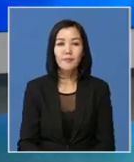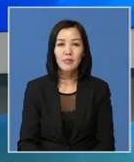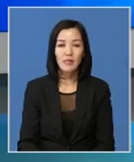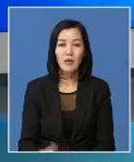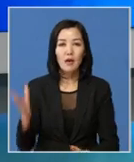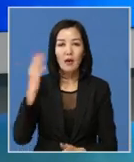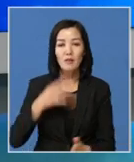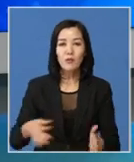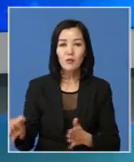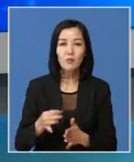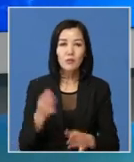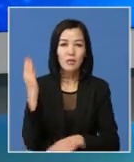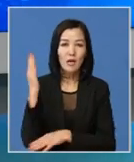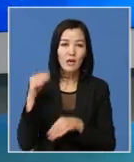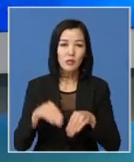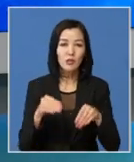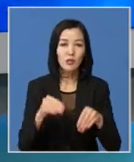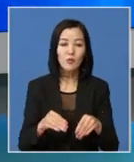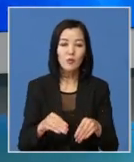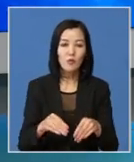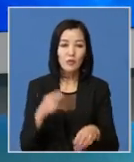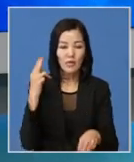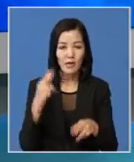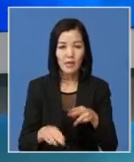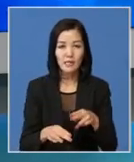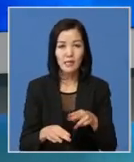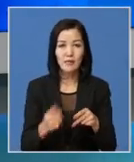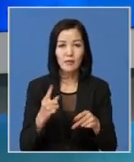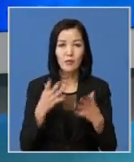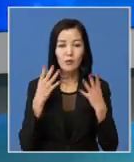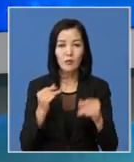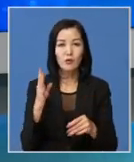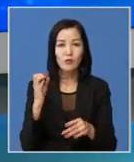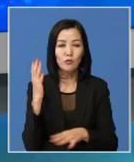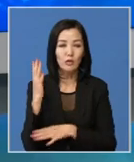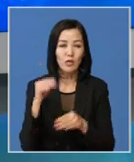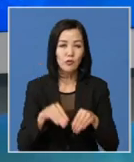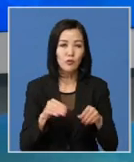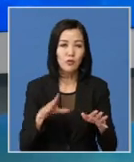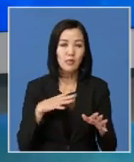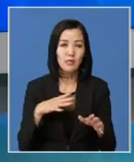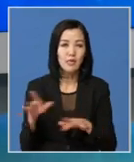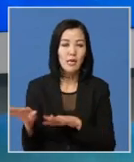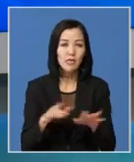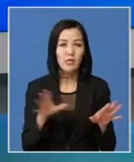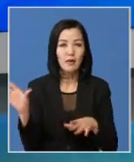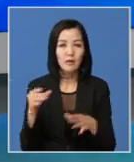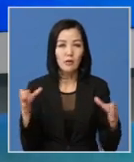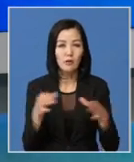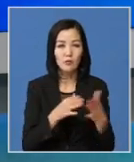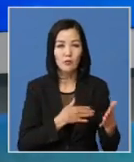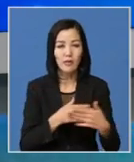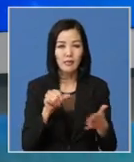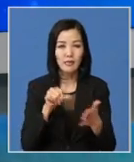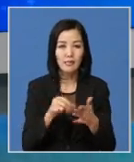Облыста ағаш егу жұмыстары аяқталды. Соңғысы Қарасай ауданында ұйымдастырылып, бір күнде 400 түп ағаш отырғызылды. Игілікті шараға барлық ұжым